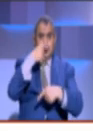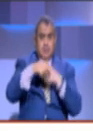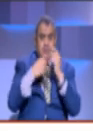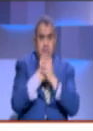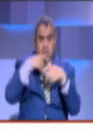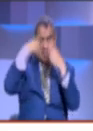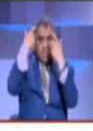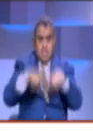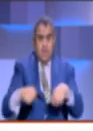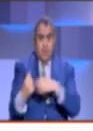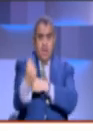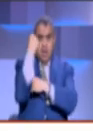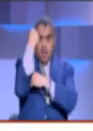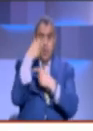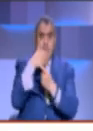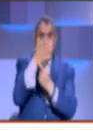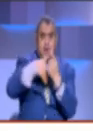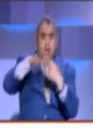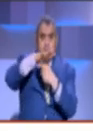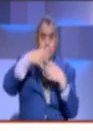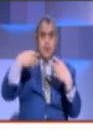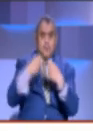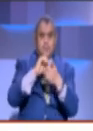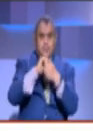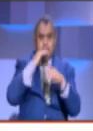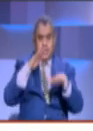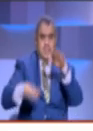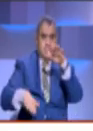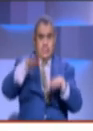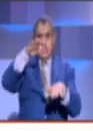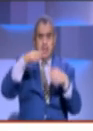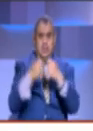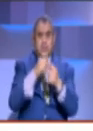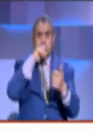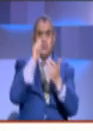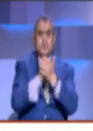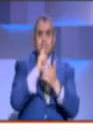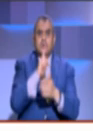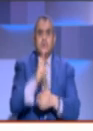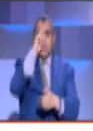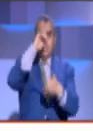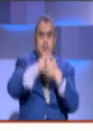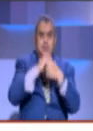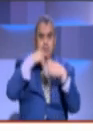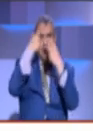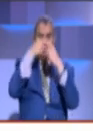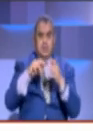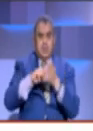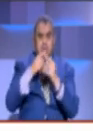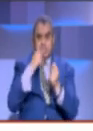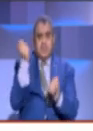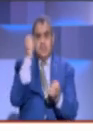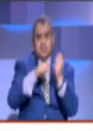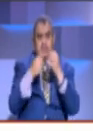القوية والمجتمع القومي القوي يقام التوازن بينهما على خلفية من الاستقلال الوطني والتصنيع الشامل وحكم القانون.